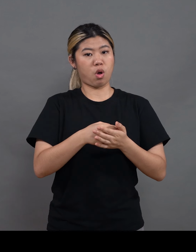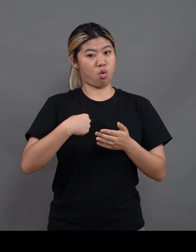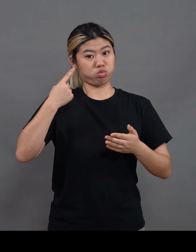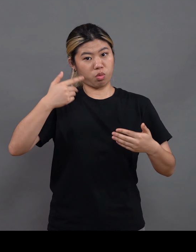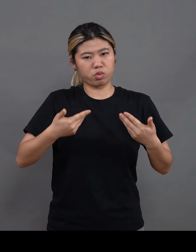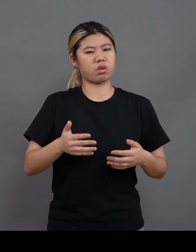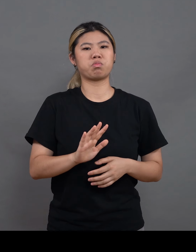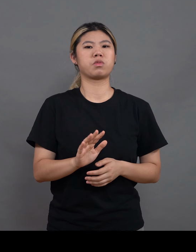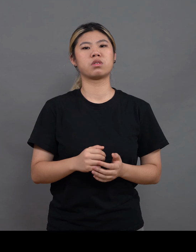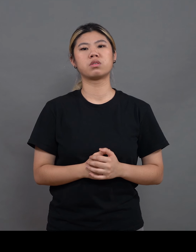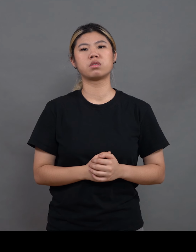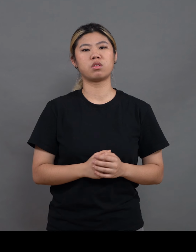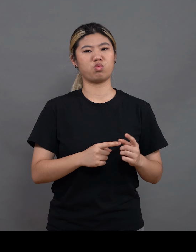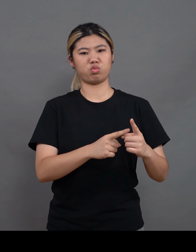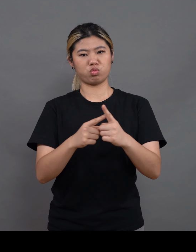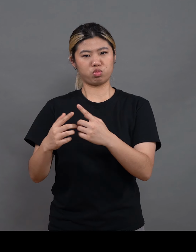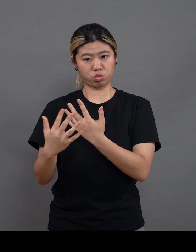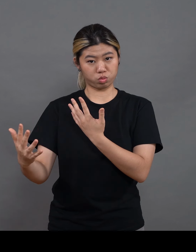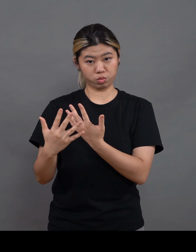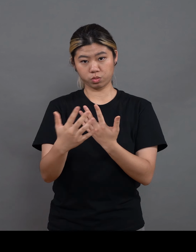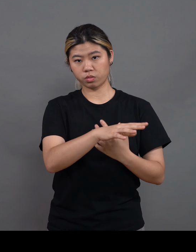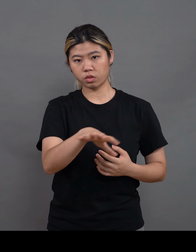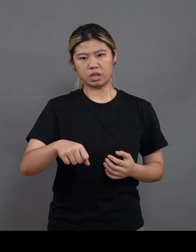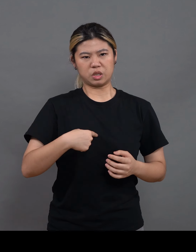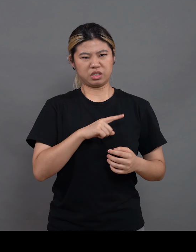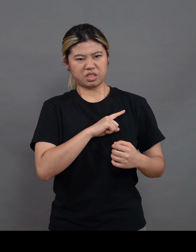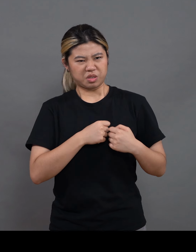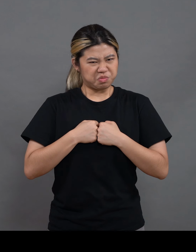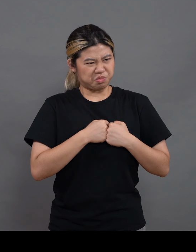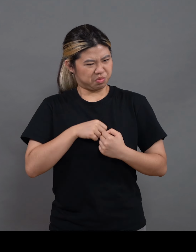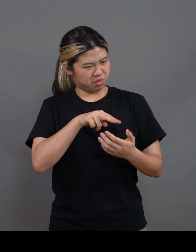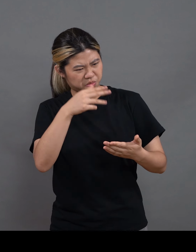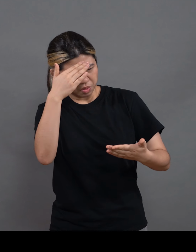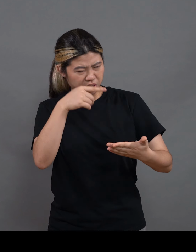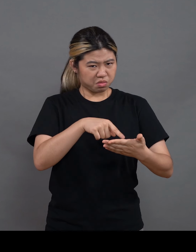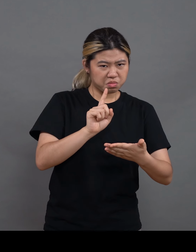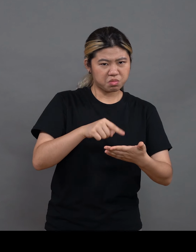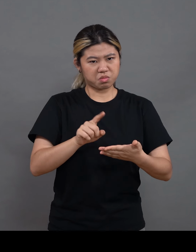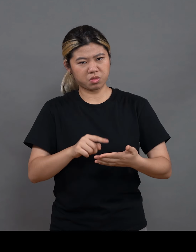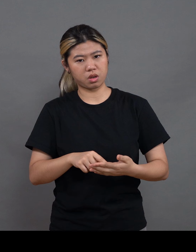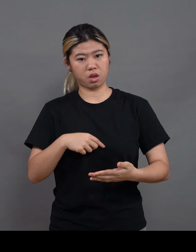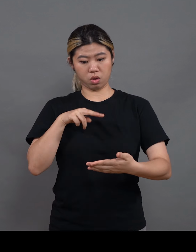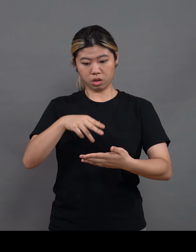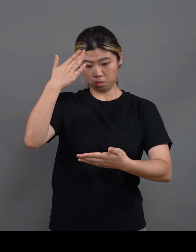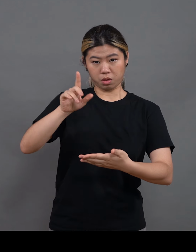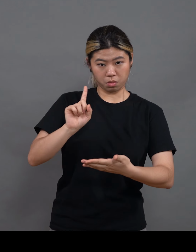就不只是我作品表达的，观众也需要挣扎的去理解你这个作品我能